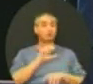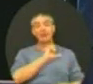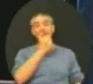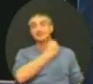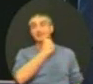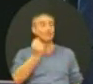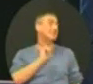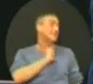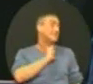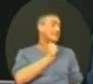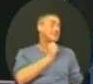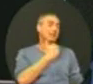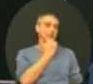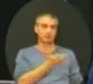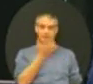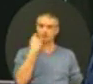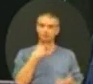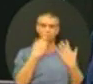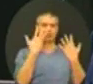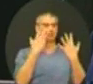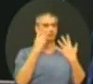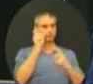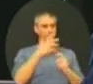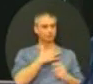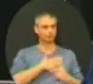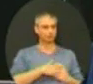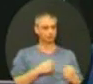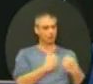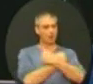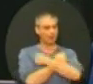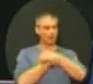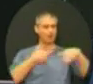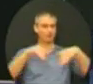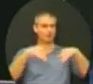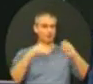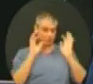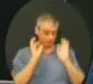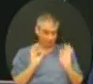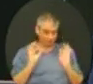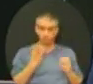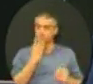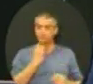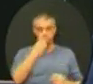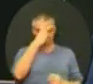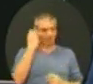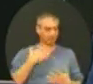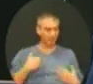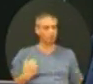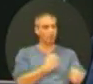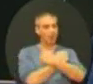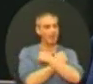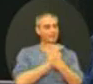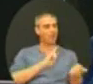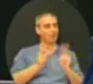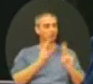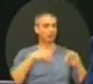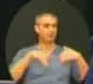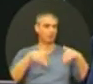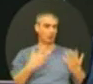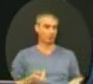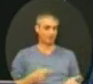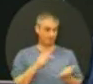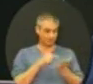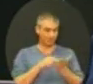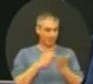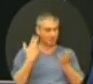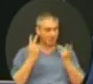ביותר. הכי רע. פעם, בשנות ה-90, אנשים רצו לחבק את השני ברחובות. ממש. יהודים וערבים רצו לחבק אחד את השני ברחובות. כי